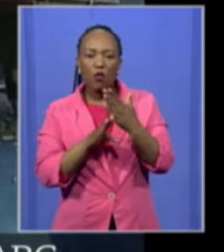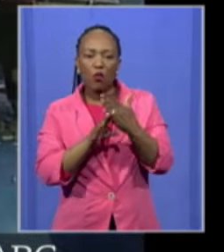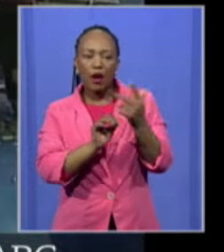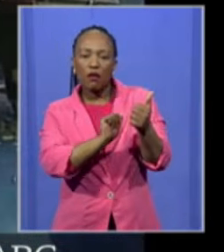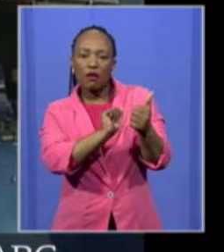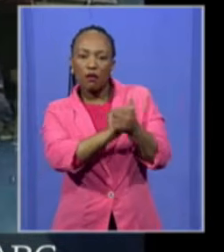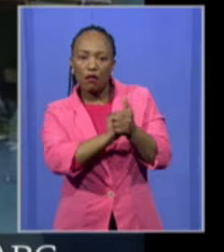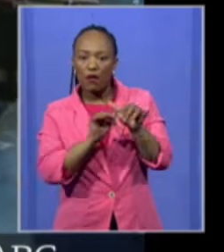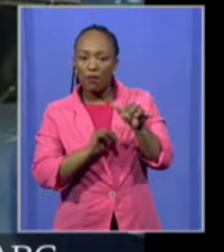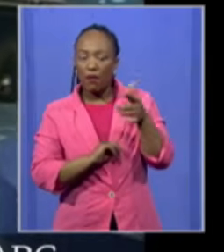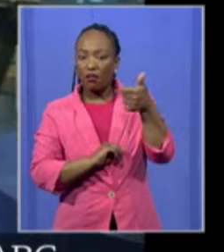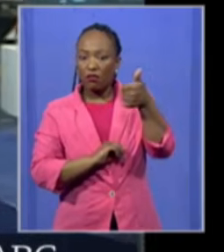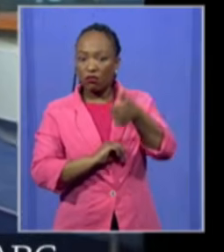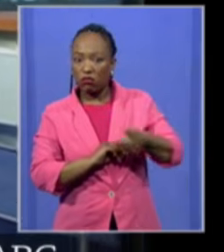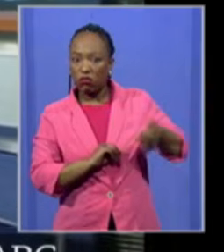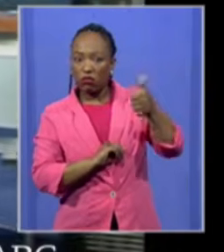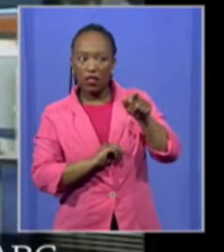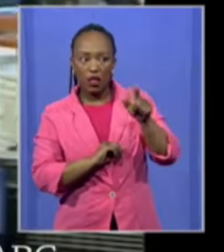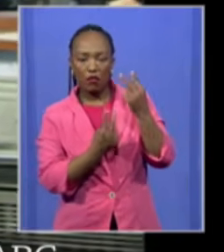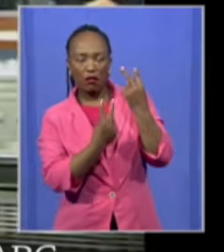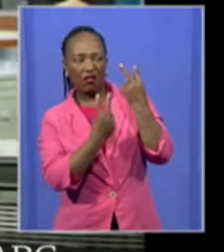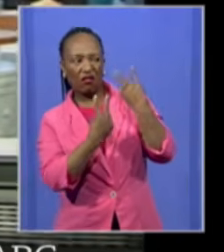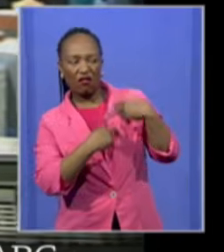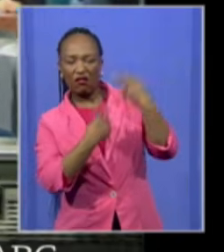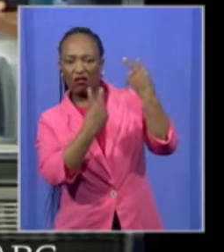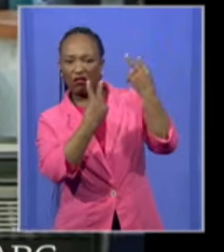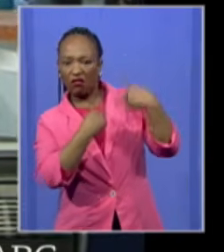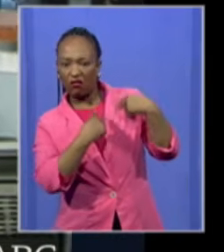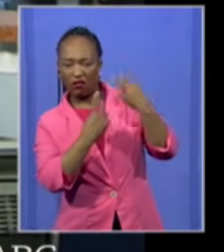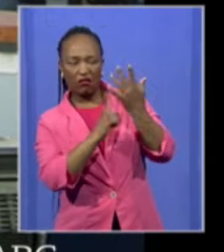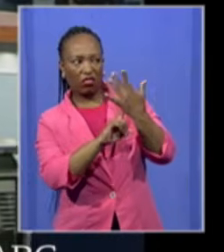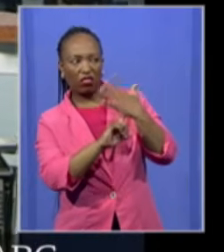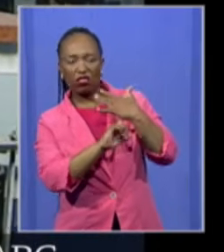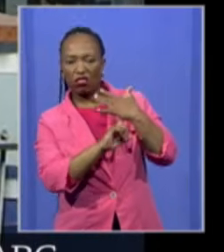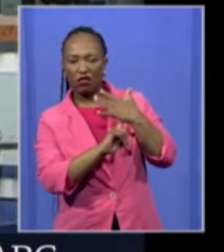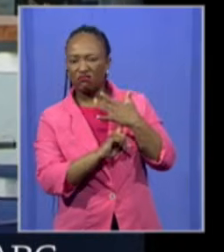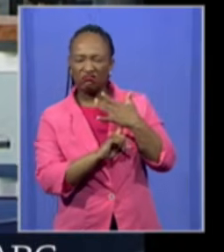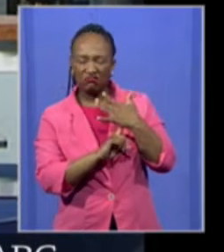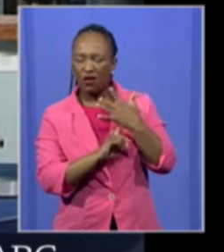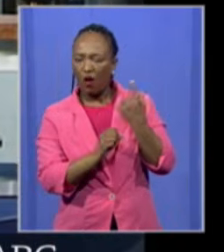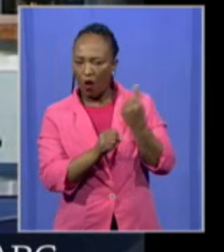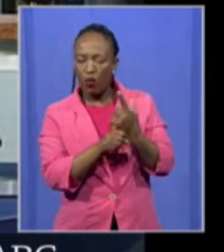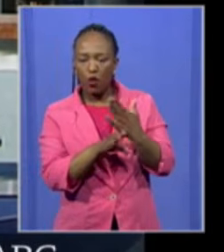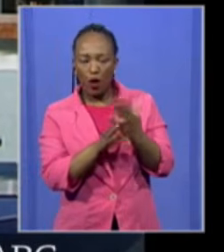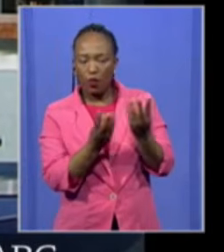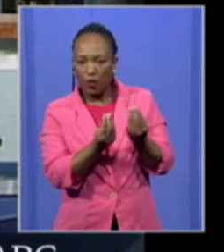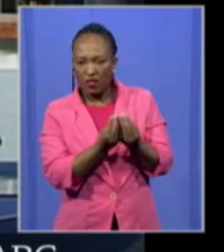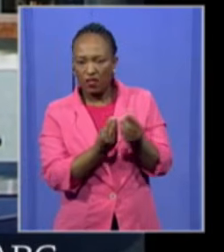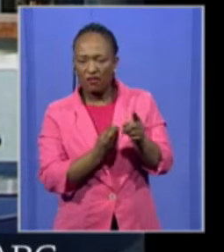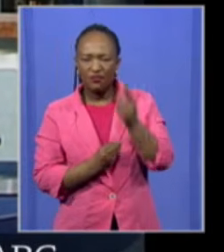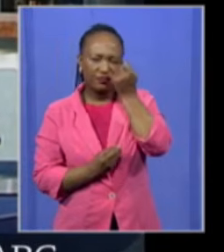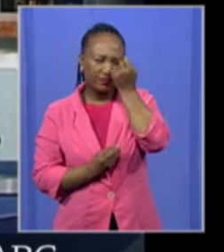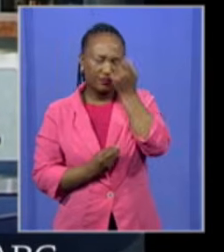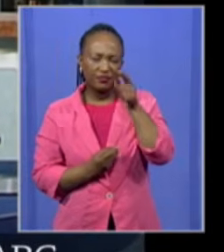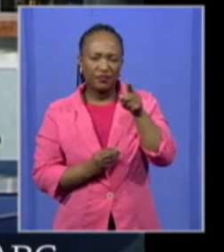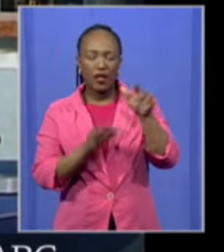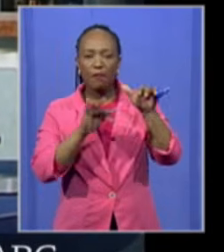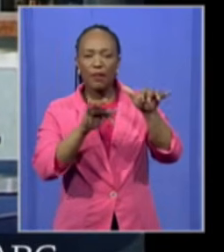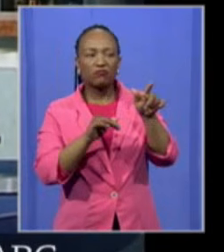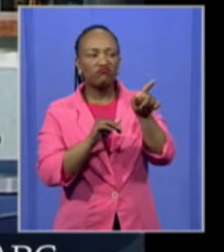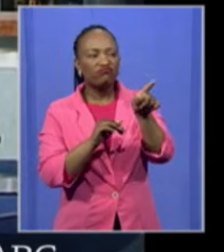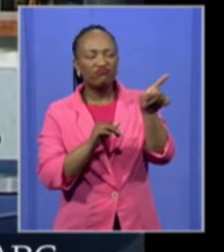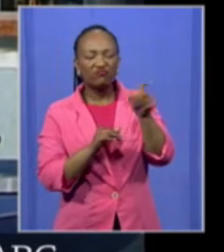tshwere nakong eo ba ne ba re nyefatsa hantle ba sa re nkele hlong haholo wa utlwisisa ha o sebetsa le batho ba o